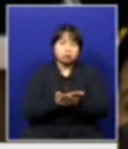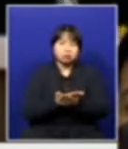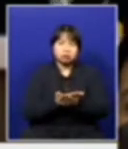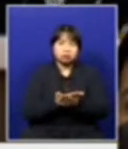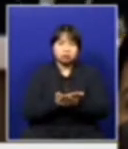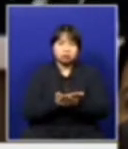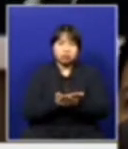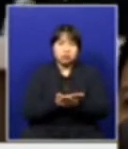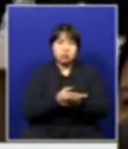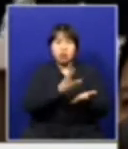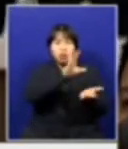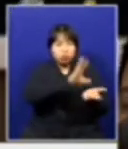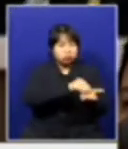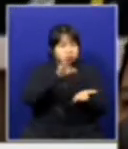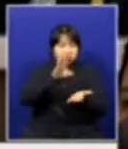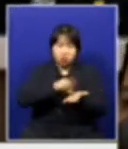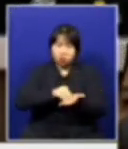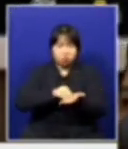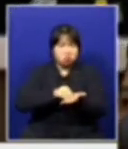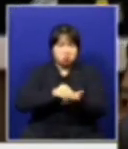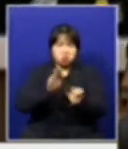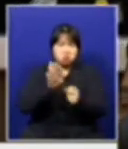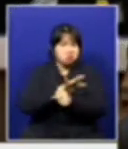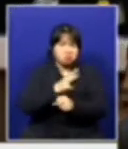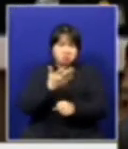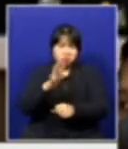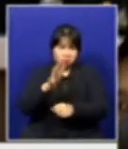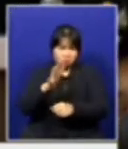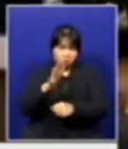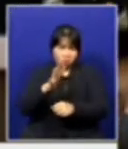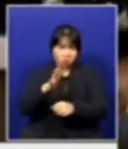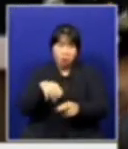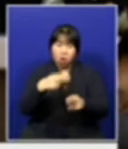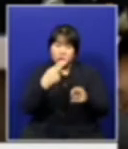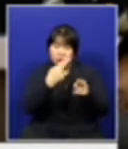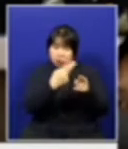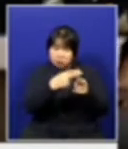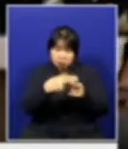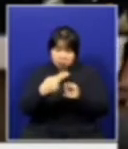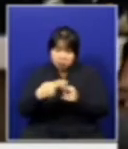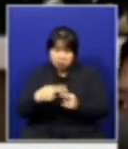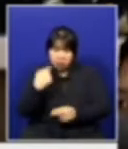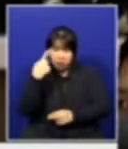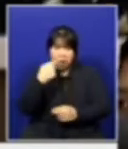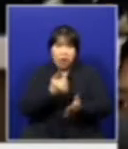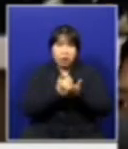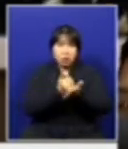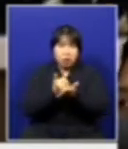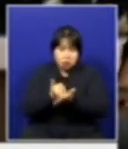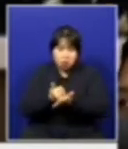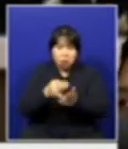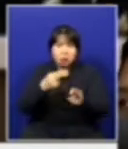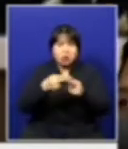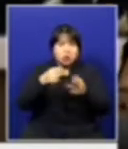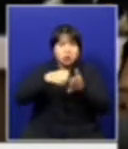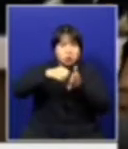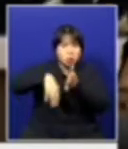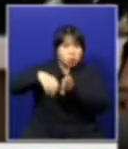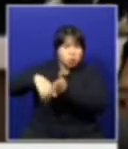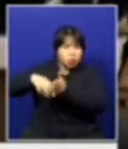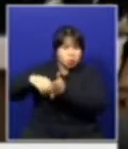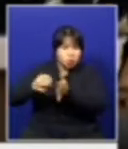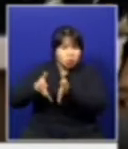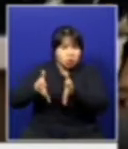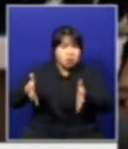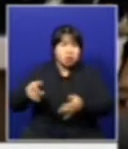ไม่เก็บข้อมูลให้ดีแล้วก็สกรีนคนที่จะได้รับการเยียวยาเนี่ยทำให้มีการตกหล่นมากนะครับโดยเฉพ